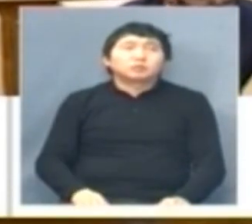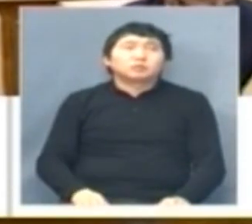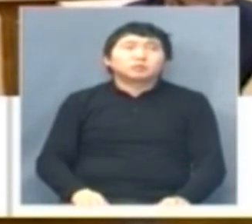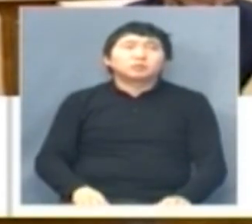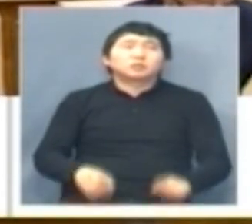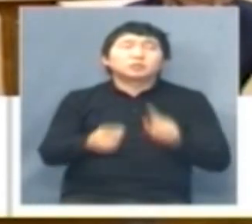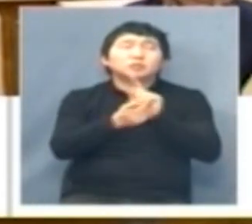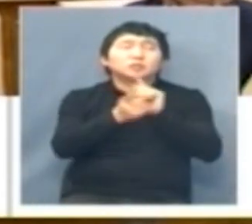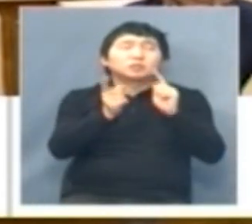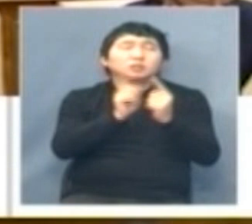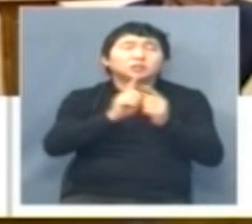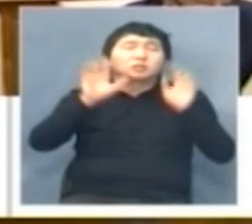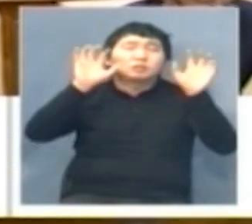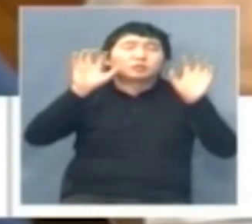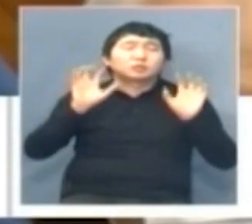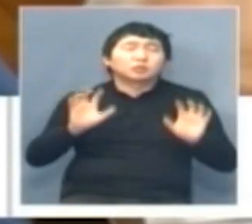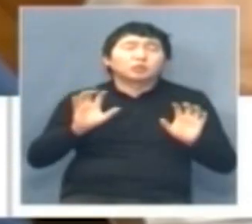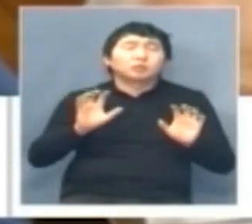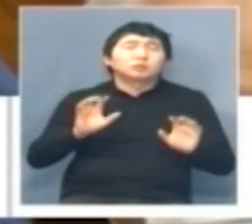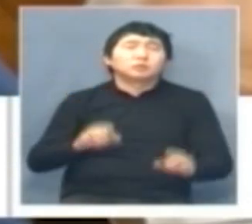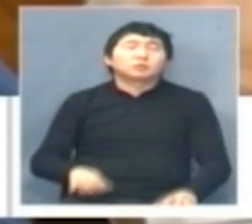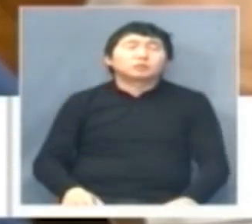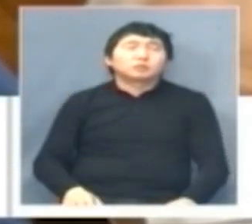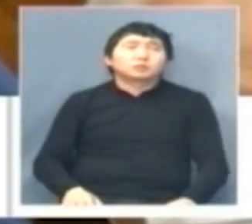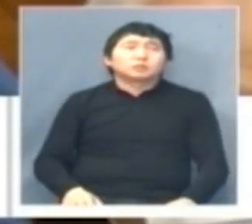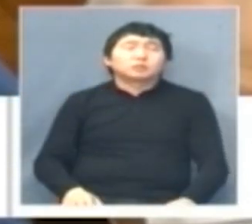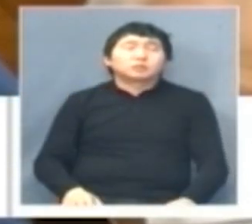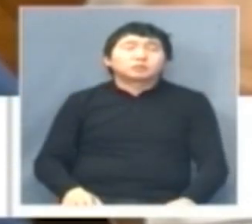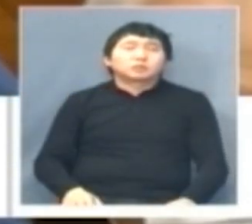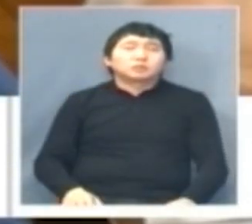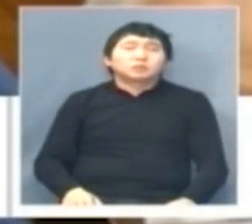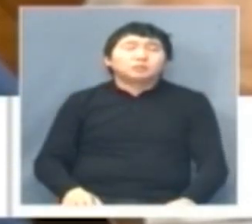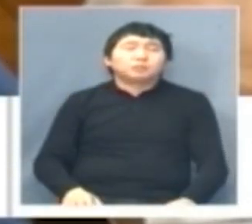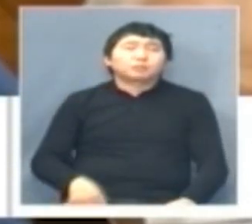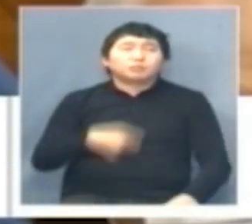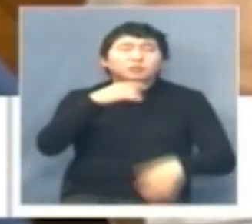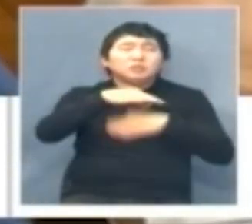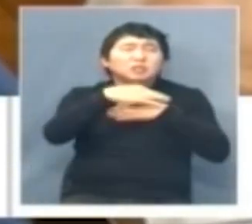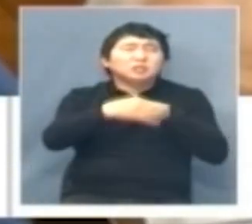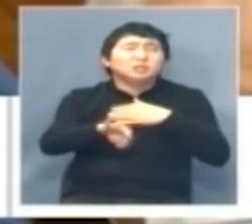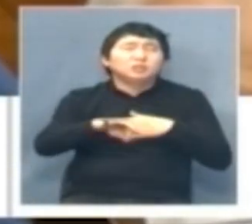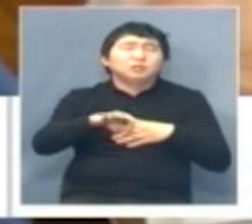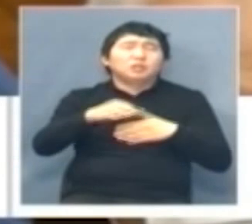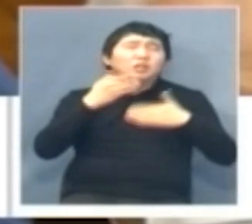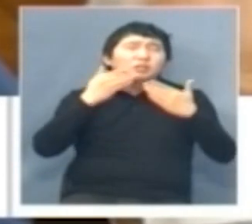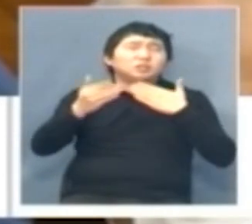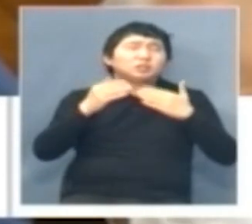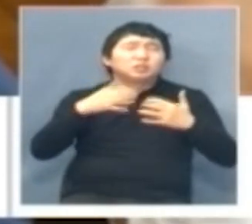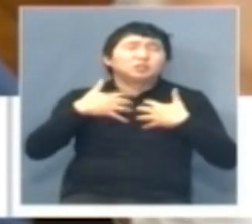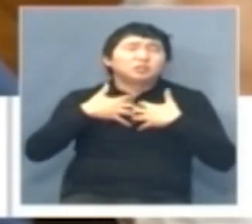законопроект об ответственном обращении с животными. Для укрепления принципов гуманного обращения с животными разработаны поправки по организации работы